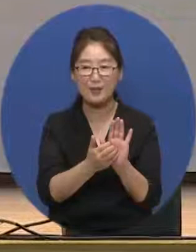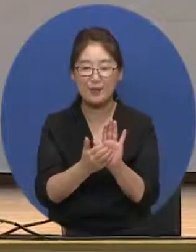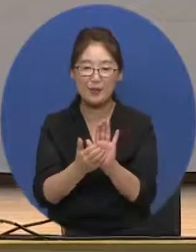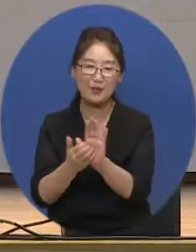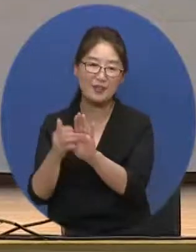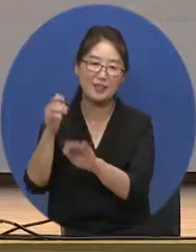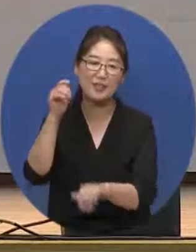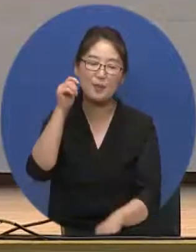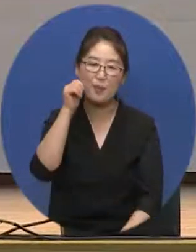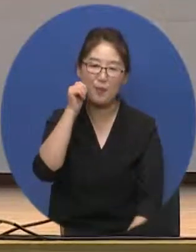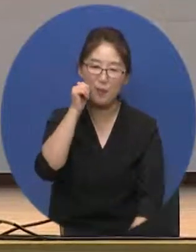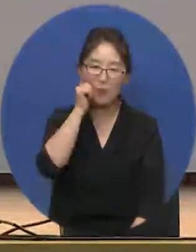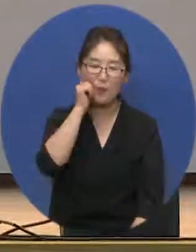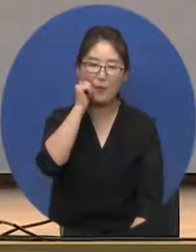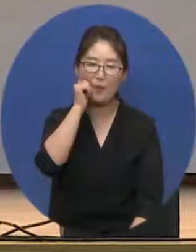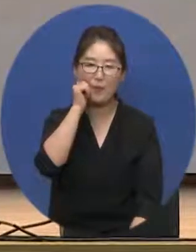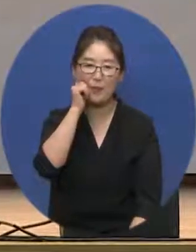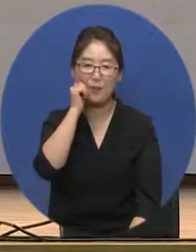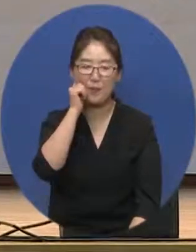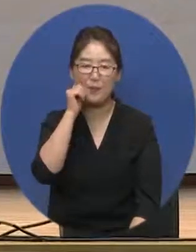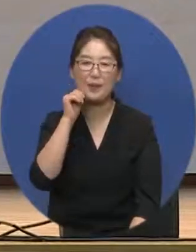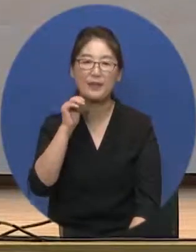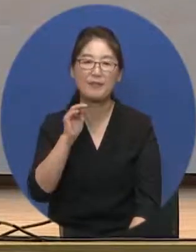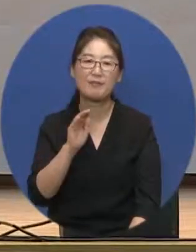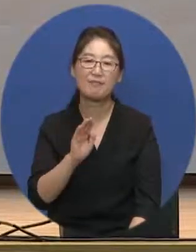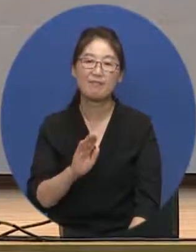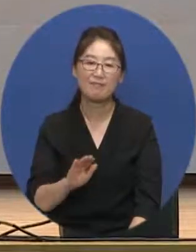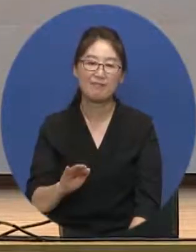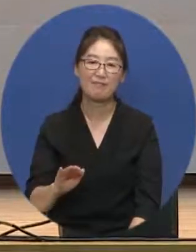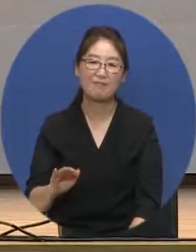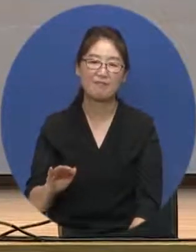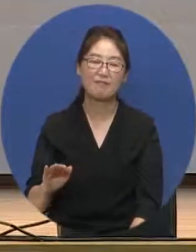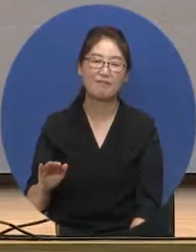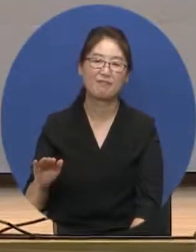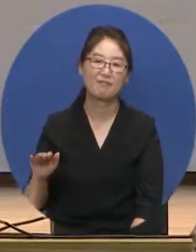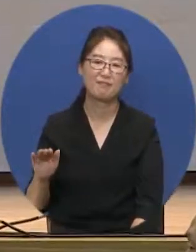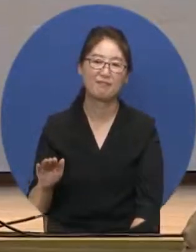막을 수는 없는데.